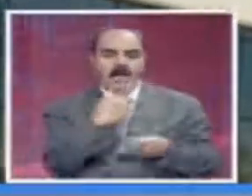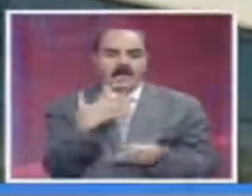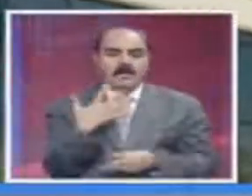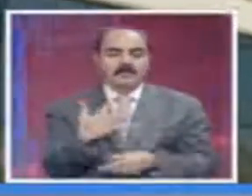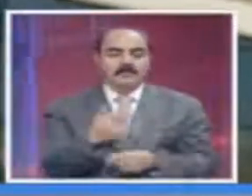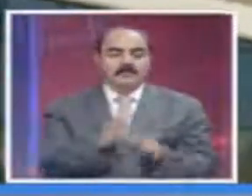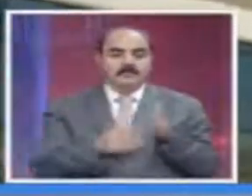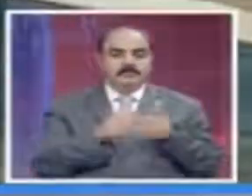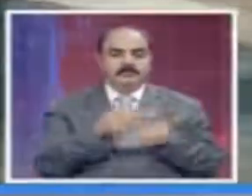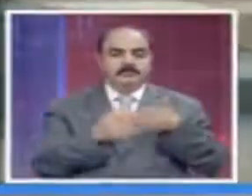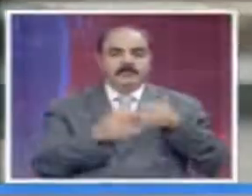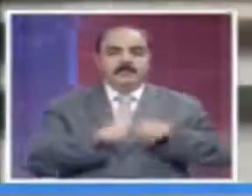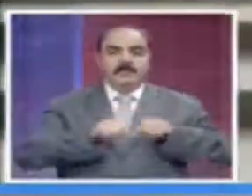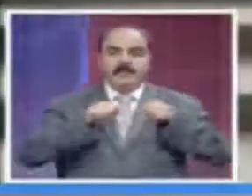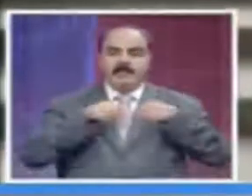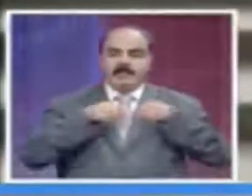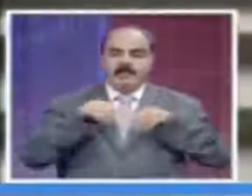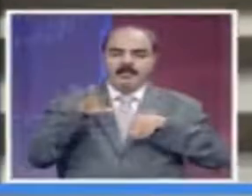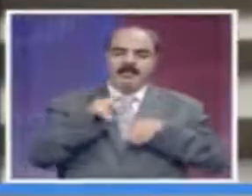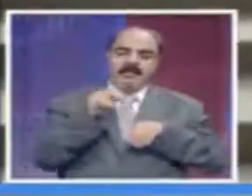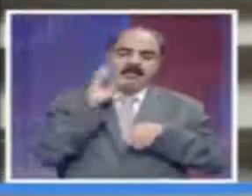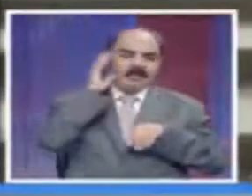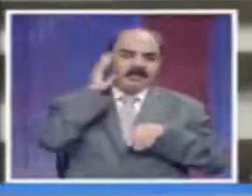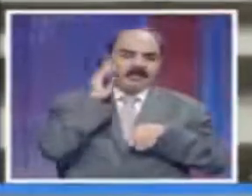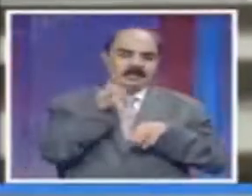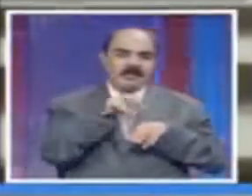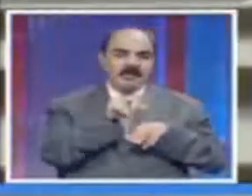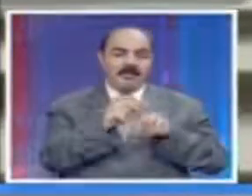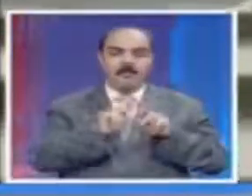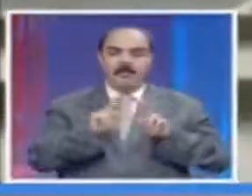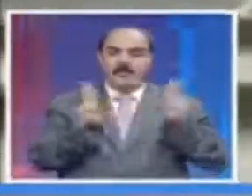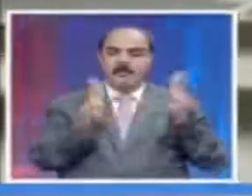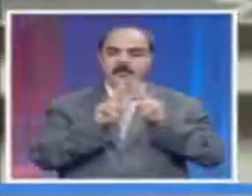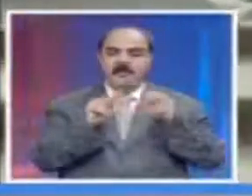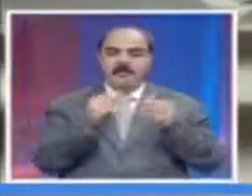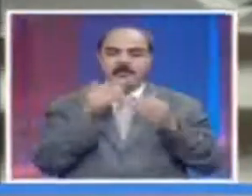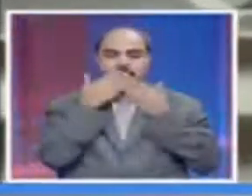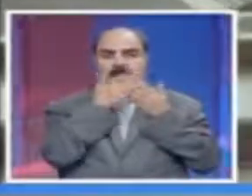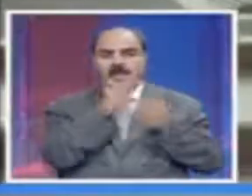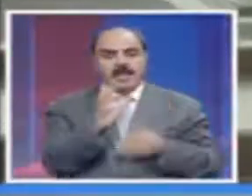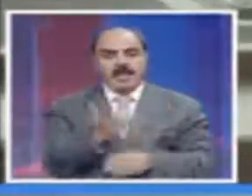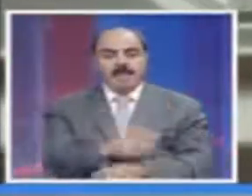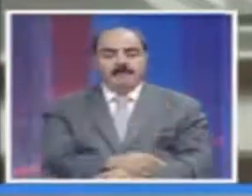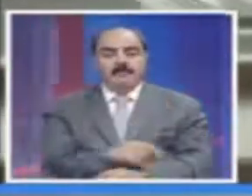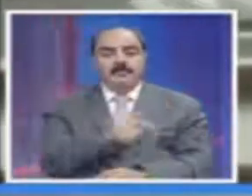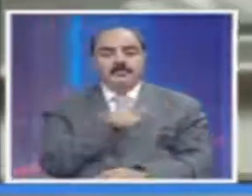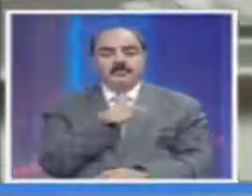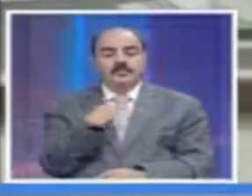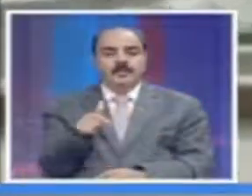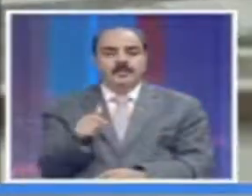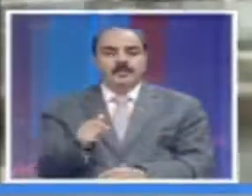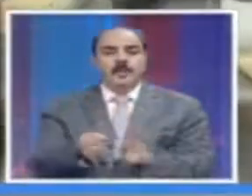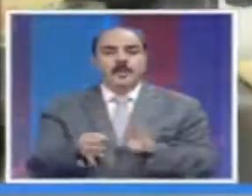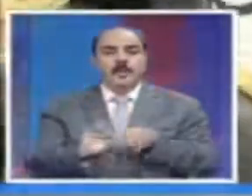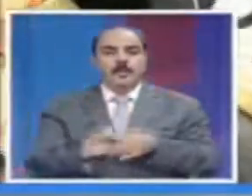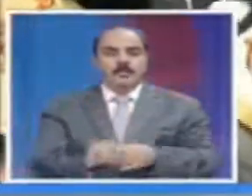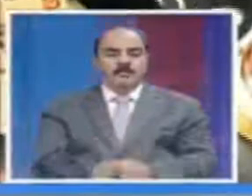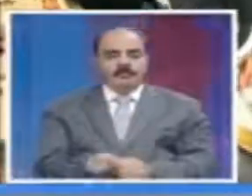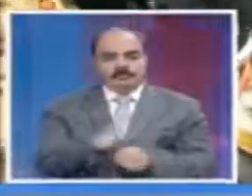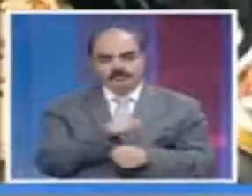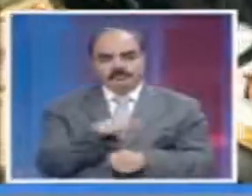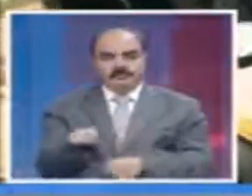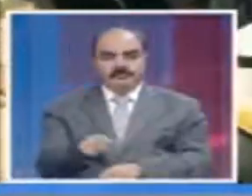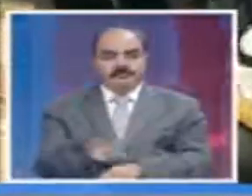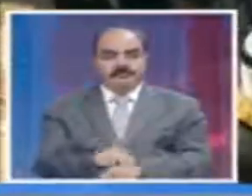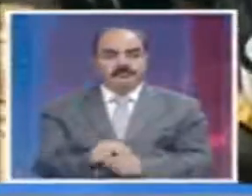إداري ومحلات تجارية وبازارات ومسرح مفتوح بتكلفة إجمالية بلغت 600 مليون جنيه.